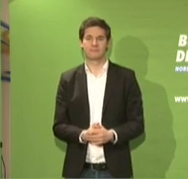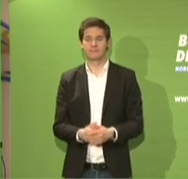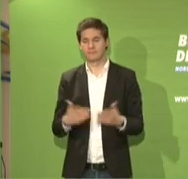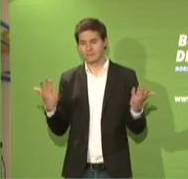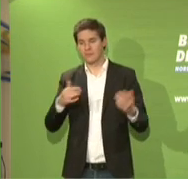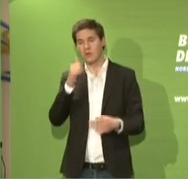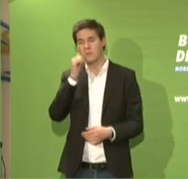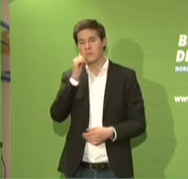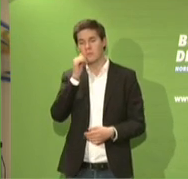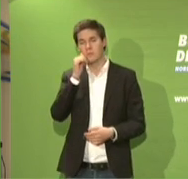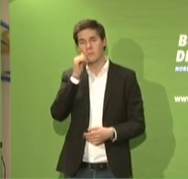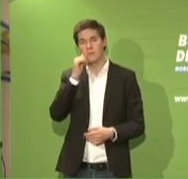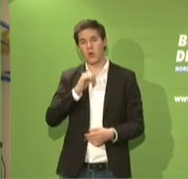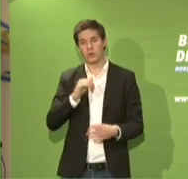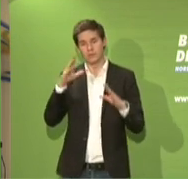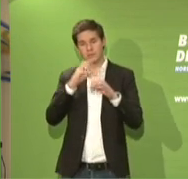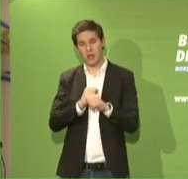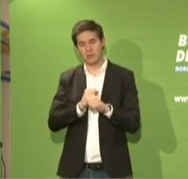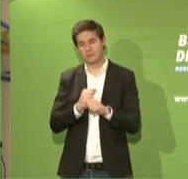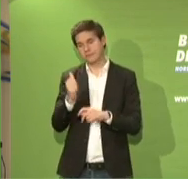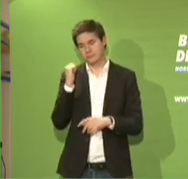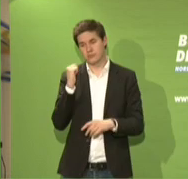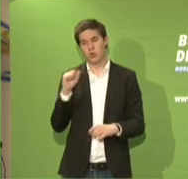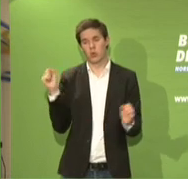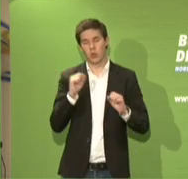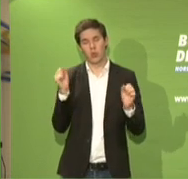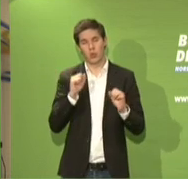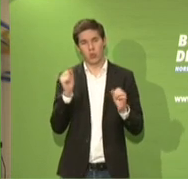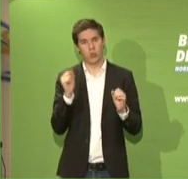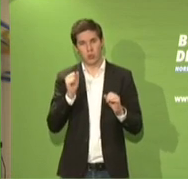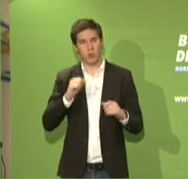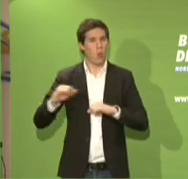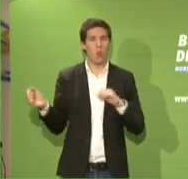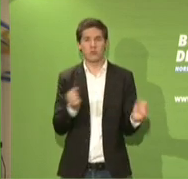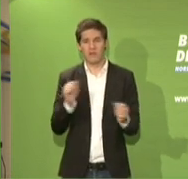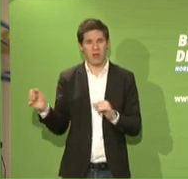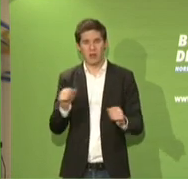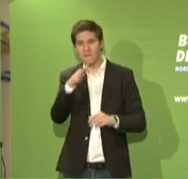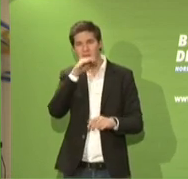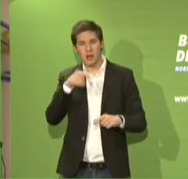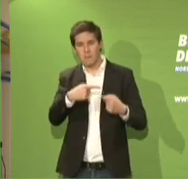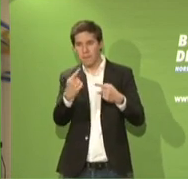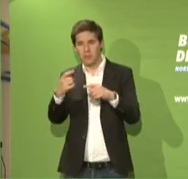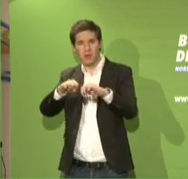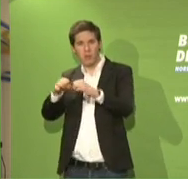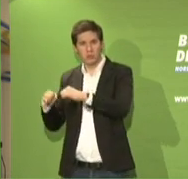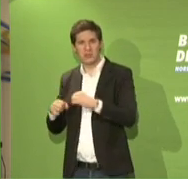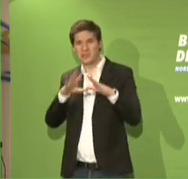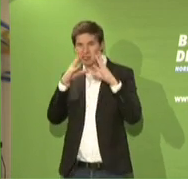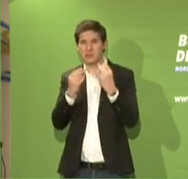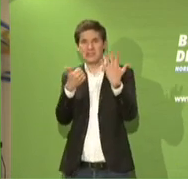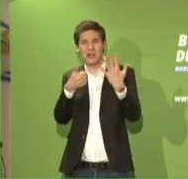Montagnacht haben in Nordrhein-Westfalen eins der stärksten Unwetter enorme Schäden eingerichtet. Es sind 6 Menschen ums Leben